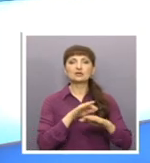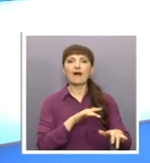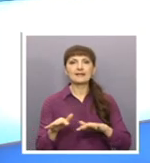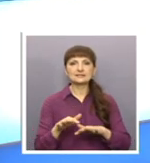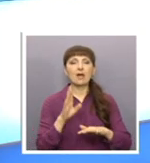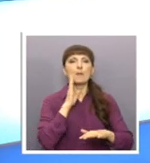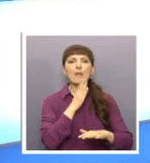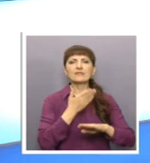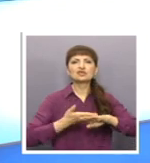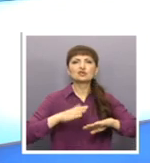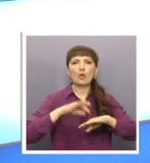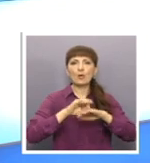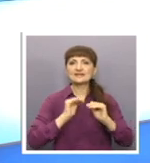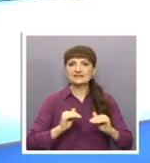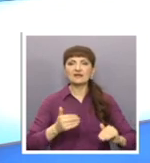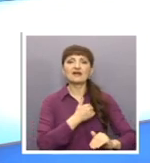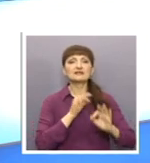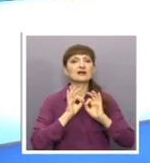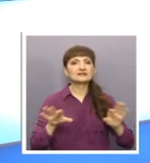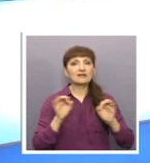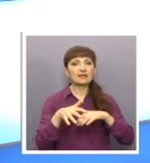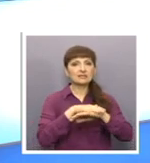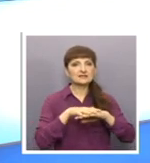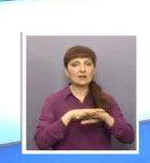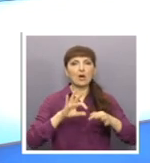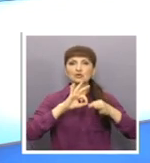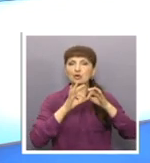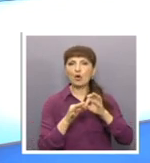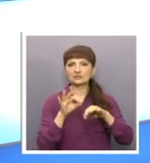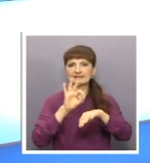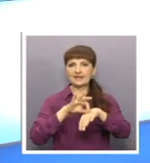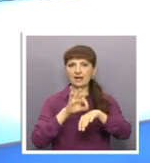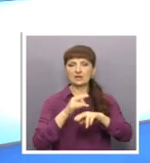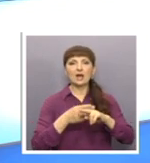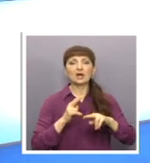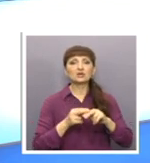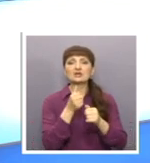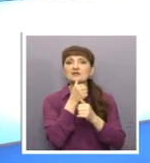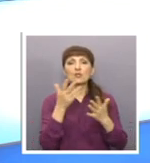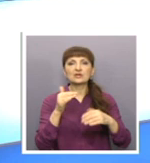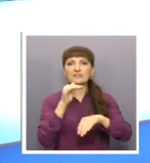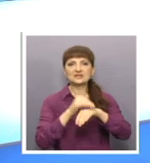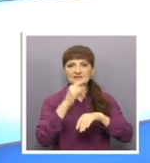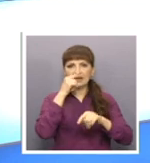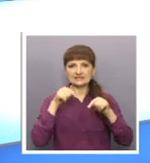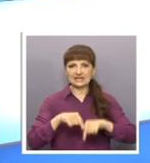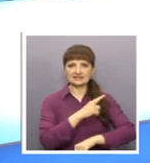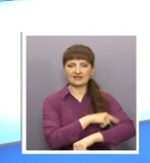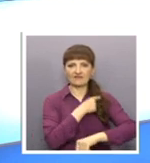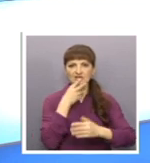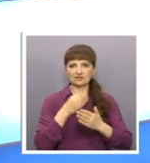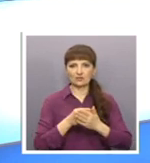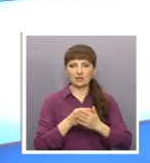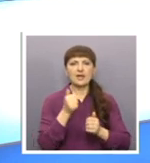где мамы тяжело больных детей хотят рассказать населению о сложном диагнозе, который не в состоянии определить казахстанские врачи. Точнее,